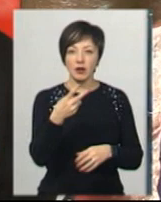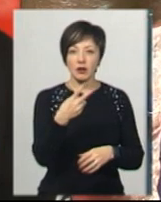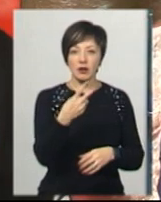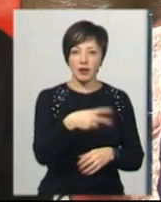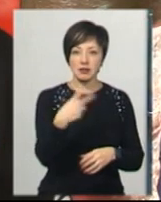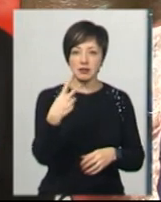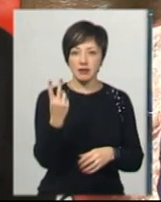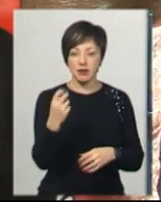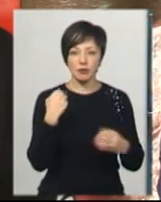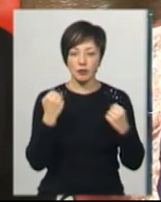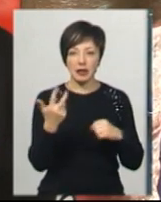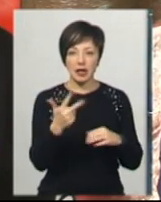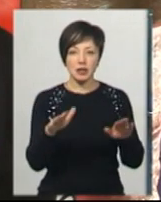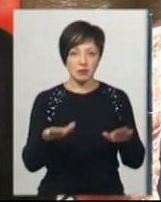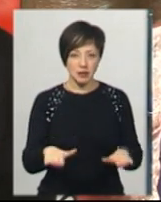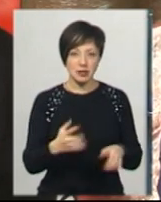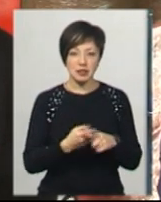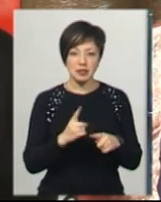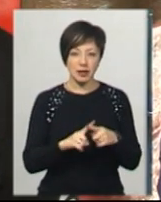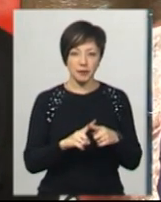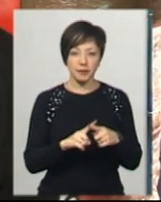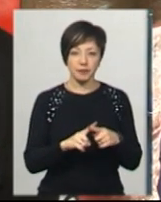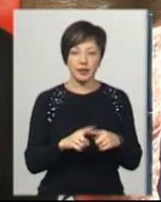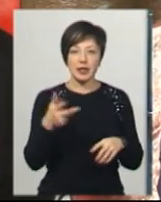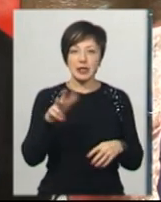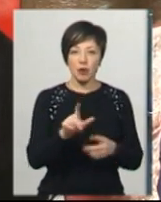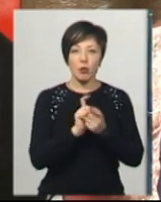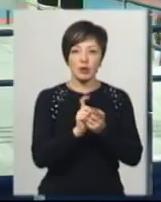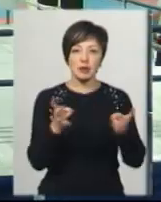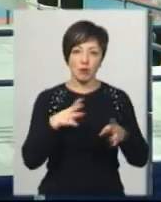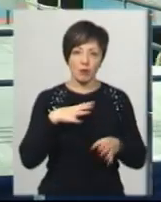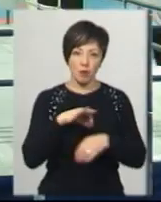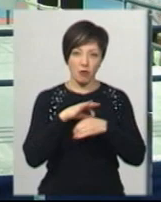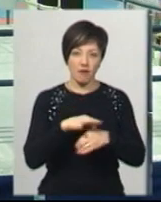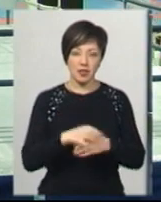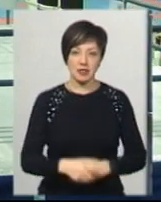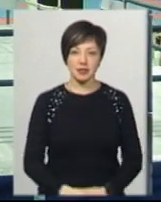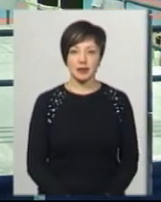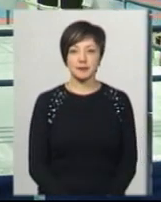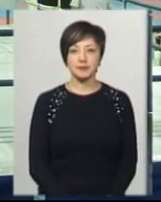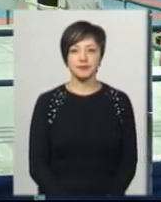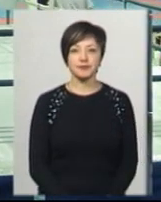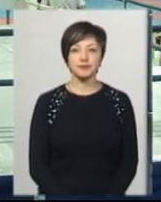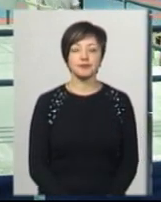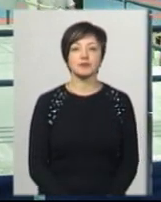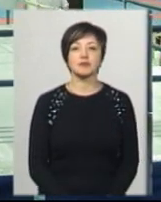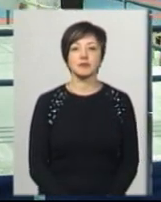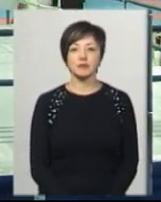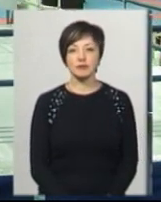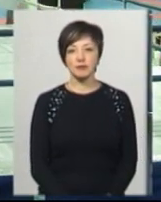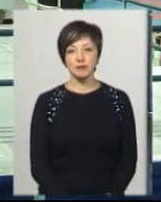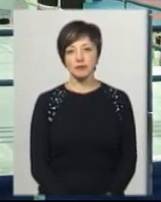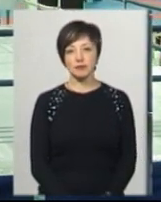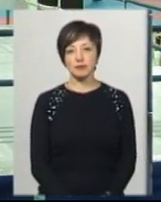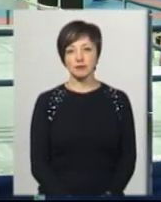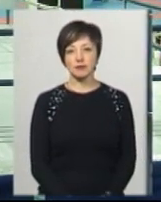спортсмена. Третє місце – це мінімум 3 поєдинки треба було провести. Світлана Поробок, Віктор Кривий. Новини на Суспільному.